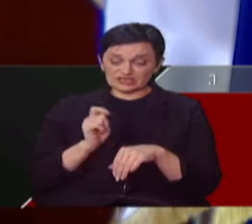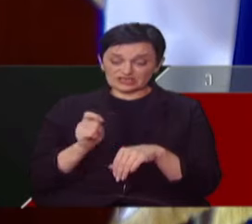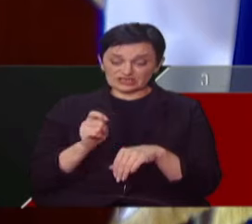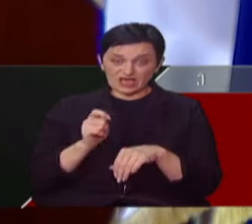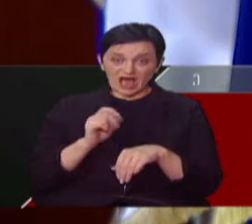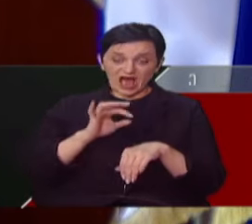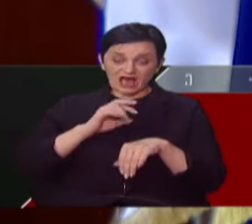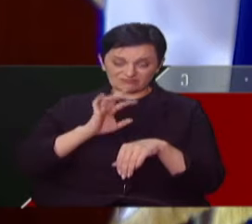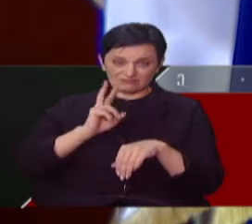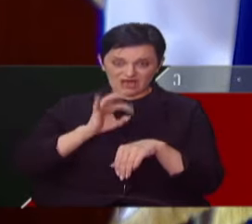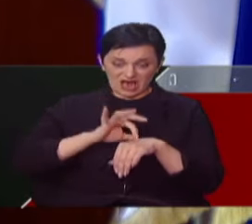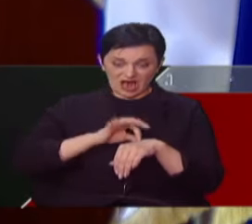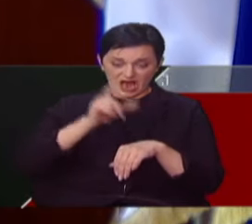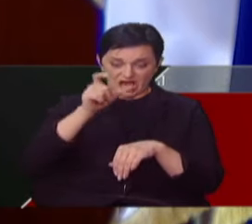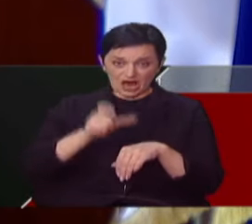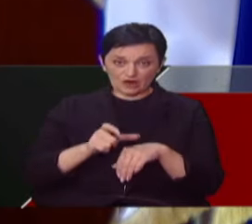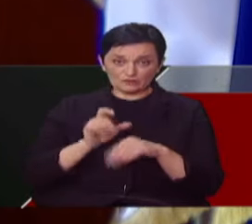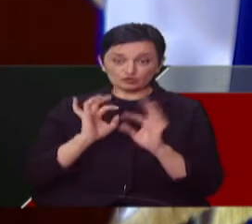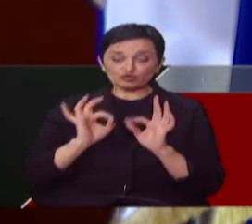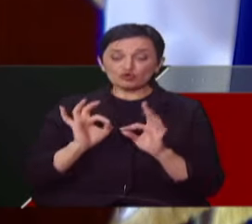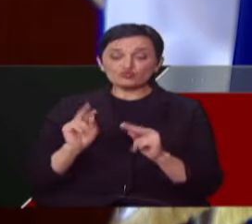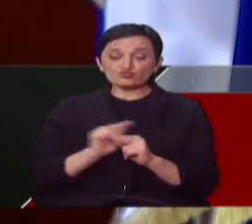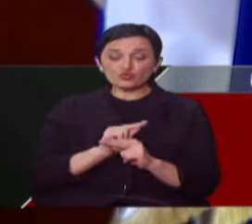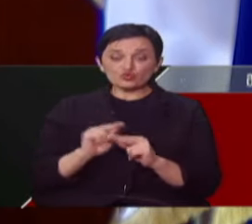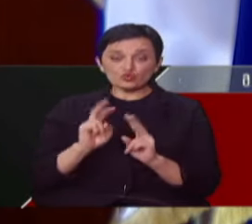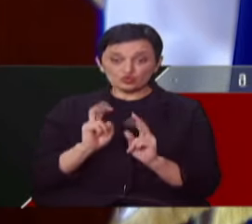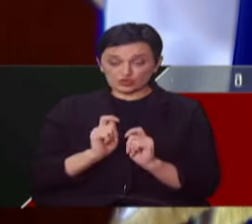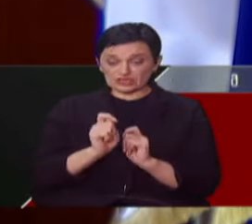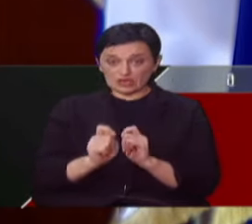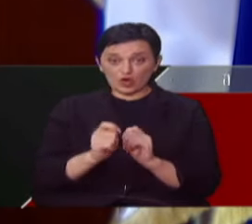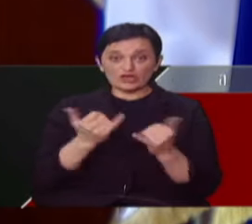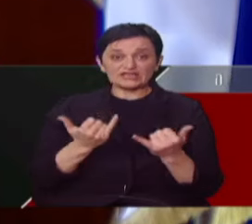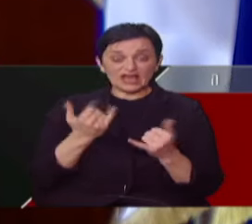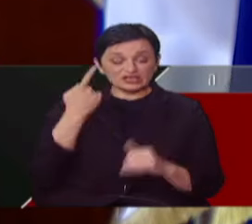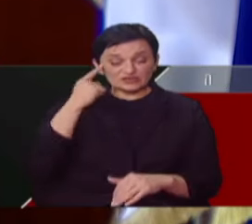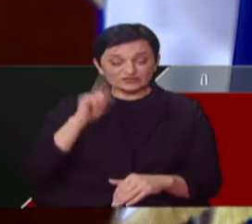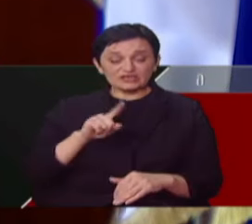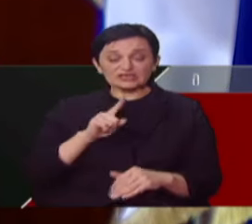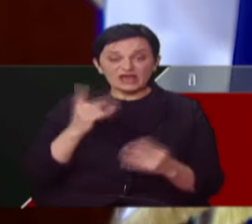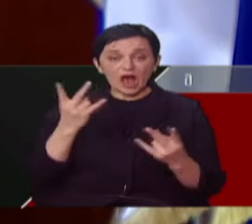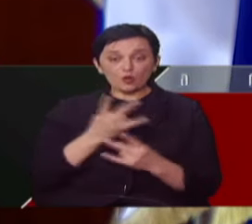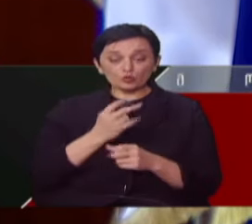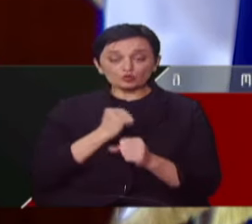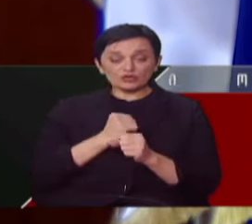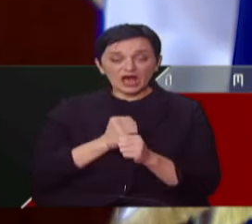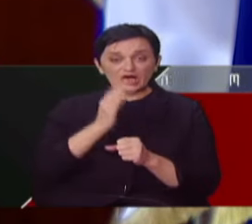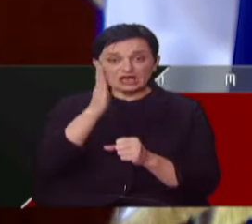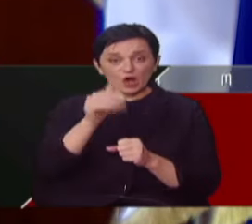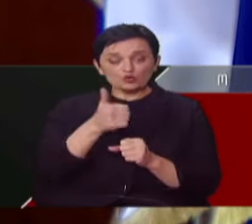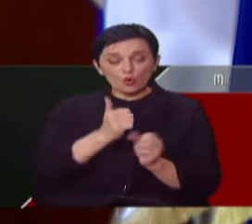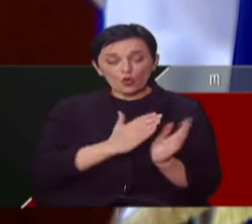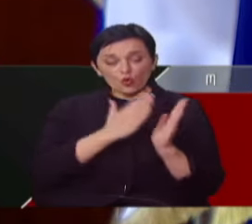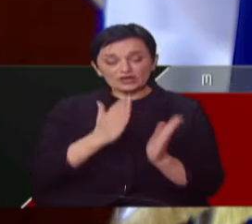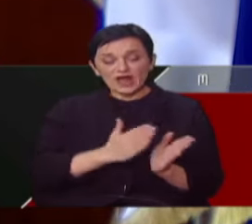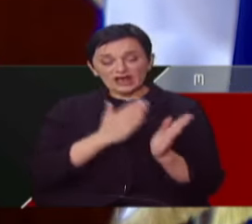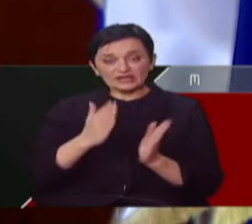anamant obse, storm curnalobas nișnav. Ai dresul cu vizit, raunda ca etetes, rogori etape pe unde